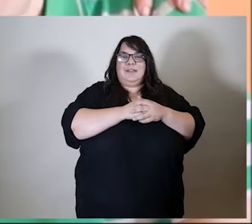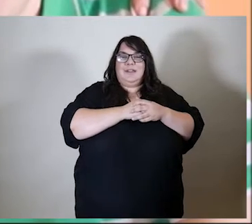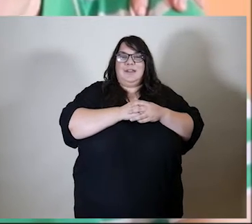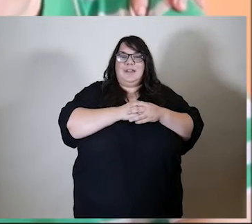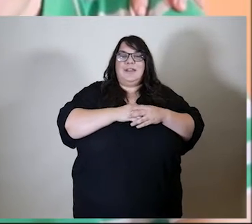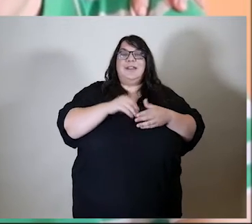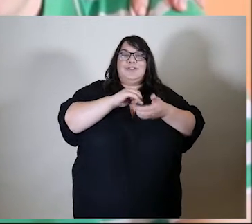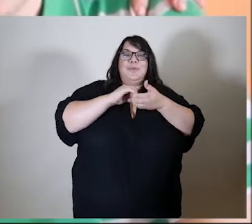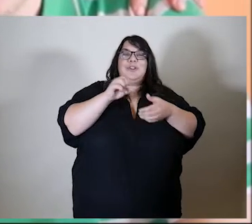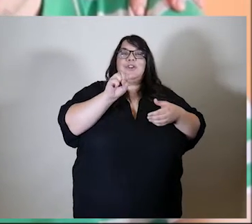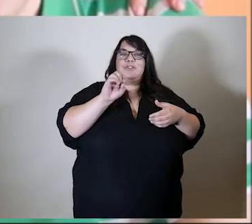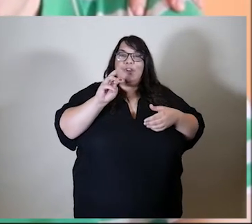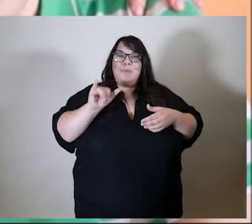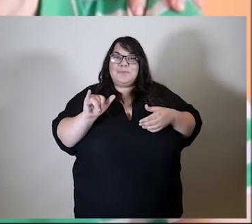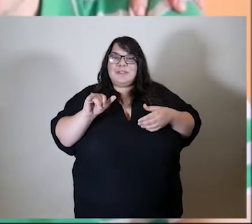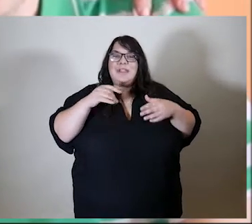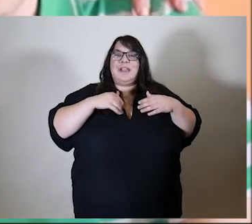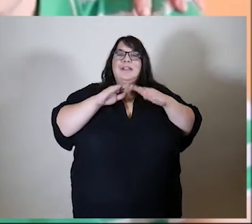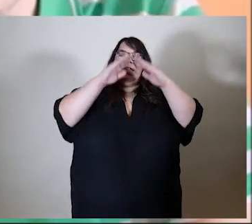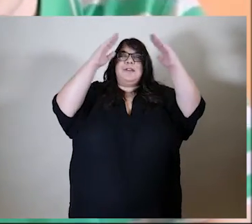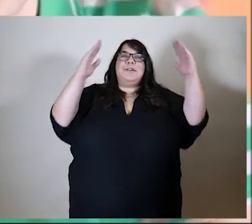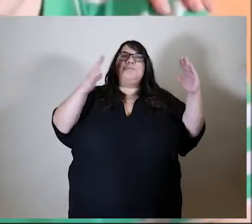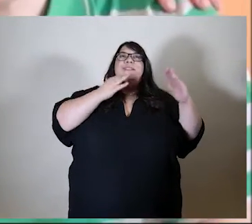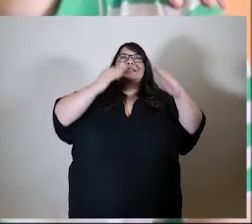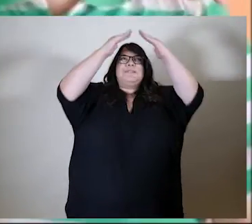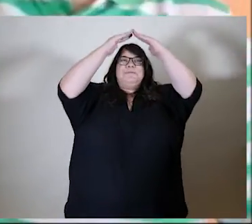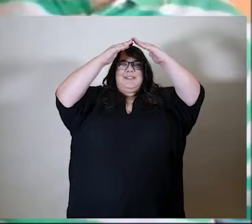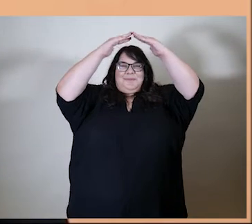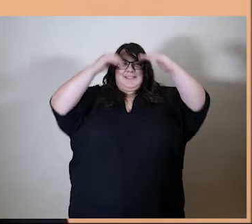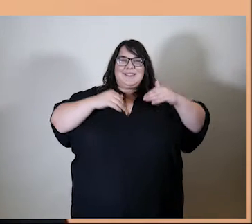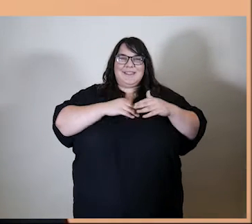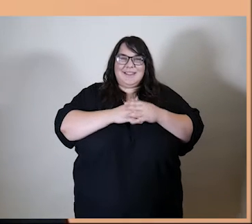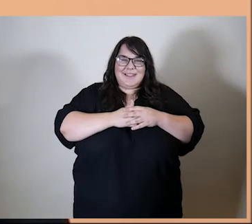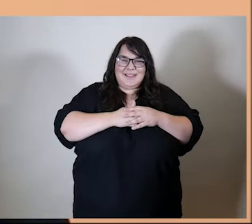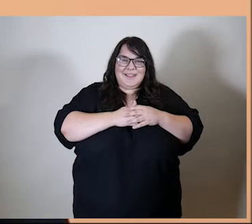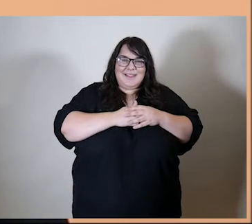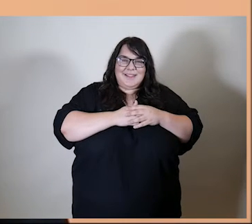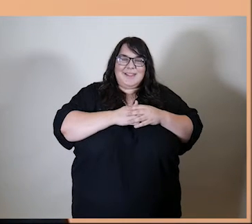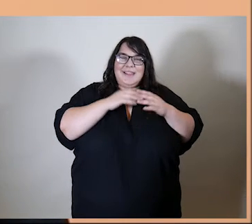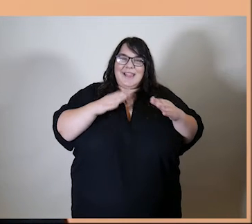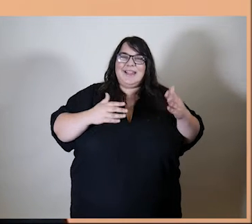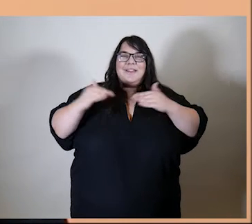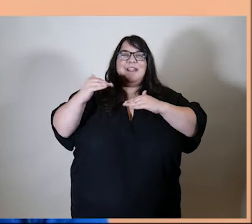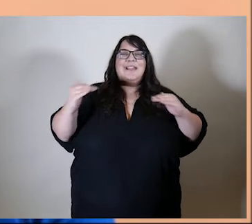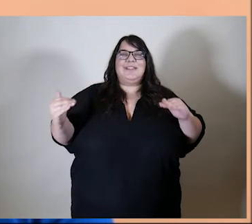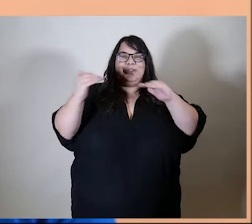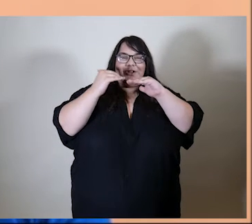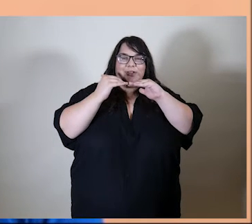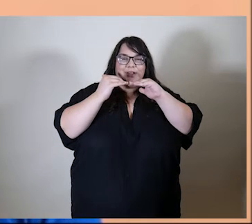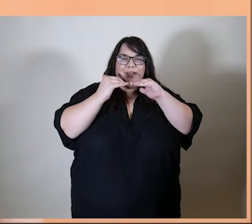Ο Σόψη Πάτρας είναι το καταφύγιο μας και το δεύτερο σπίτι μας. Αλληλεγγύη, ισότητα.